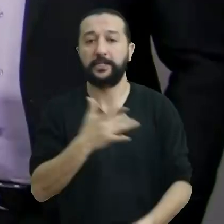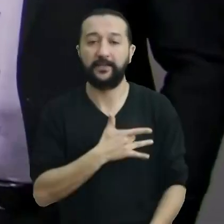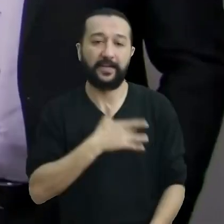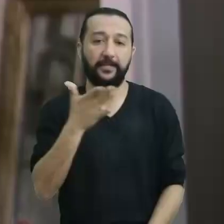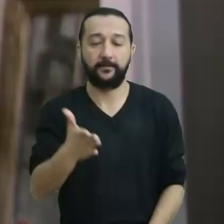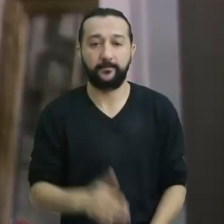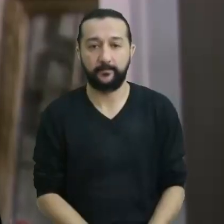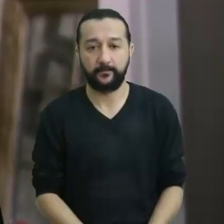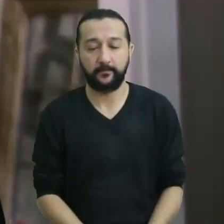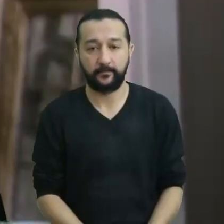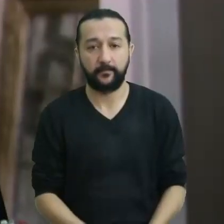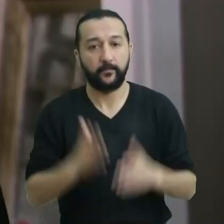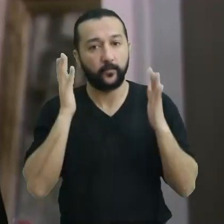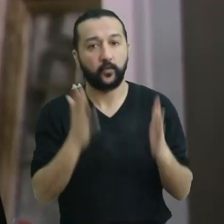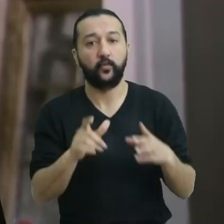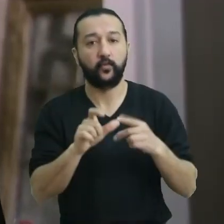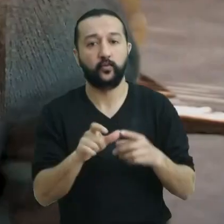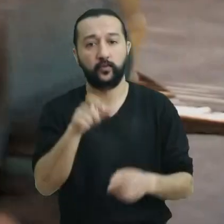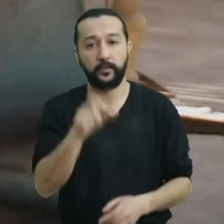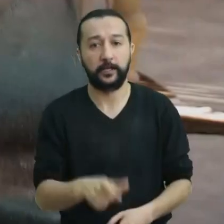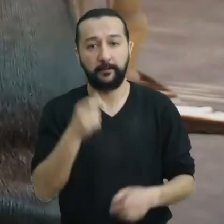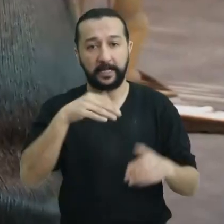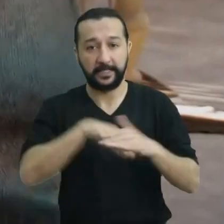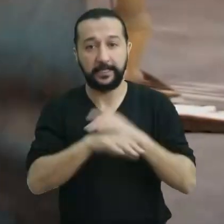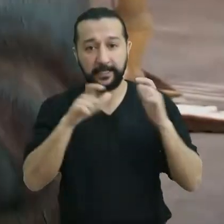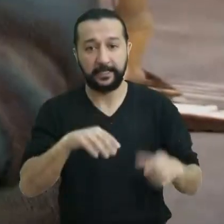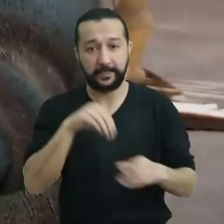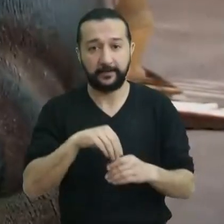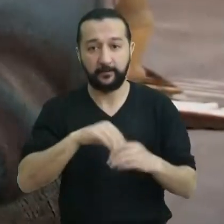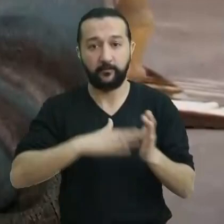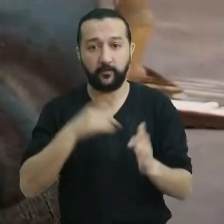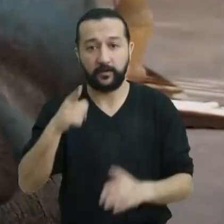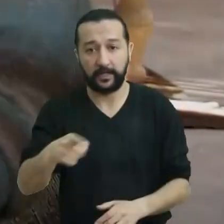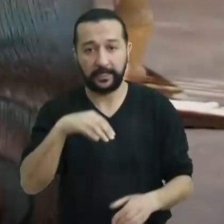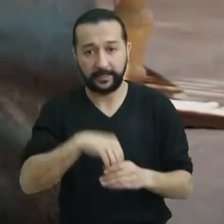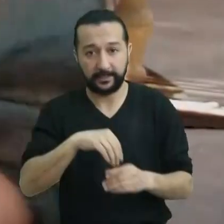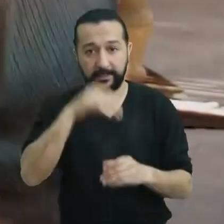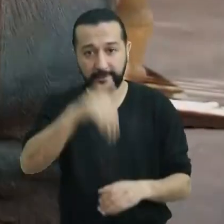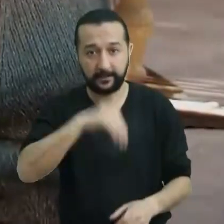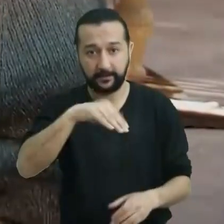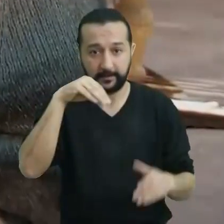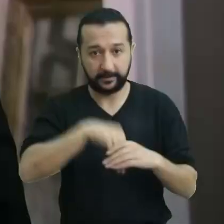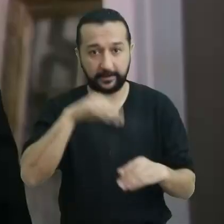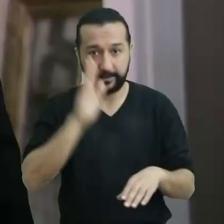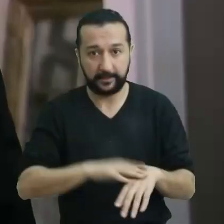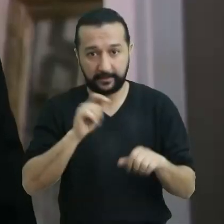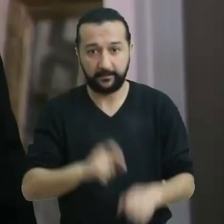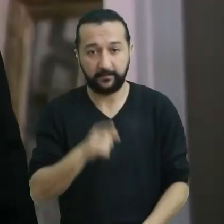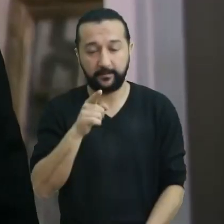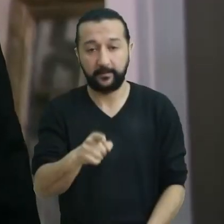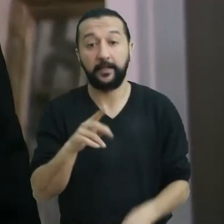zavallıcık. Yuh Şükrü ya. Paraları saklamak için mutfaktaki karoları kazıp onun içine mi tıktın ya?